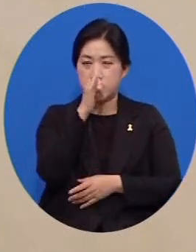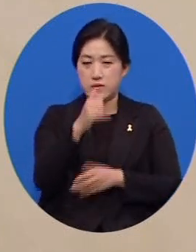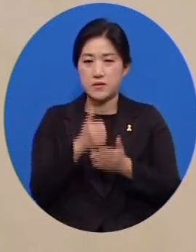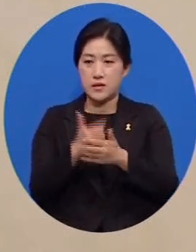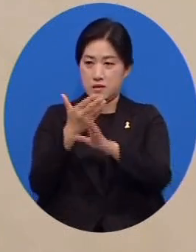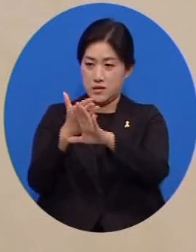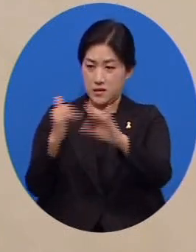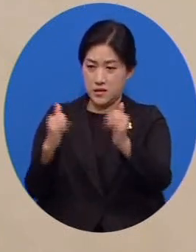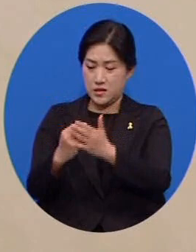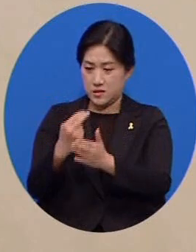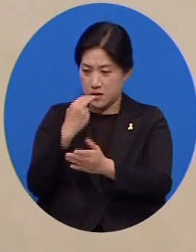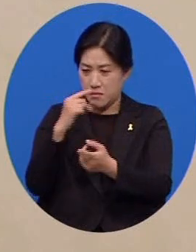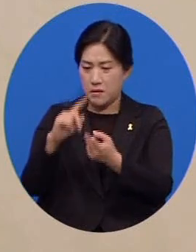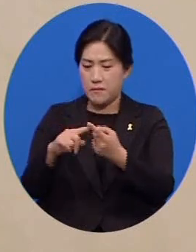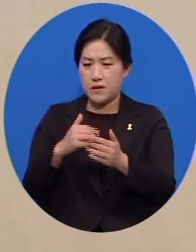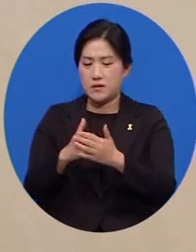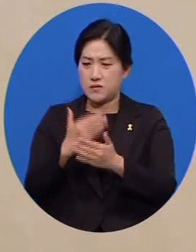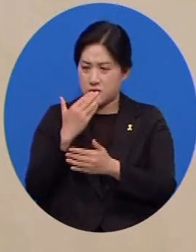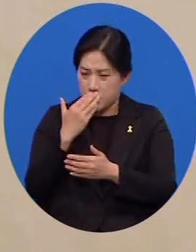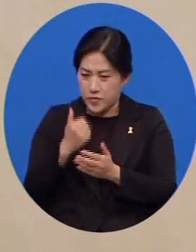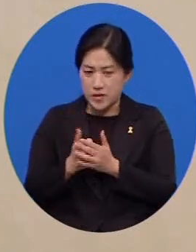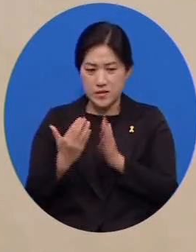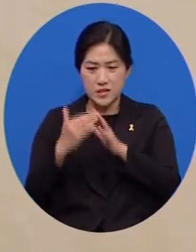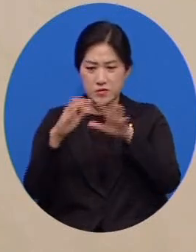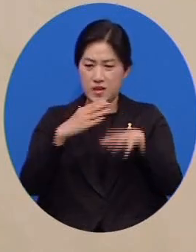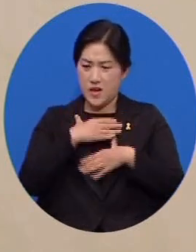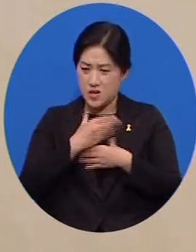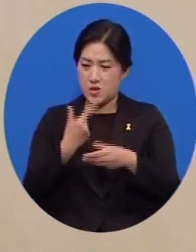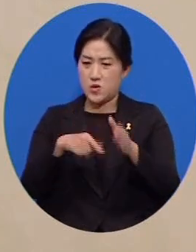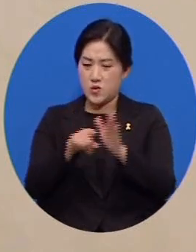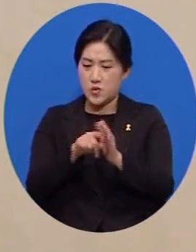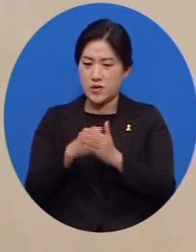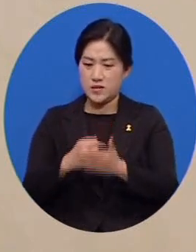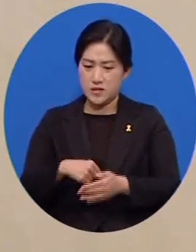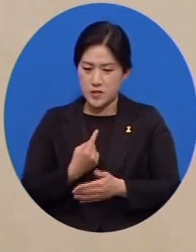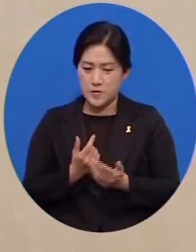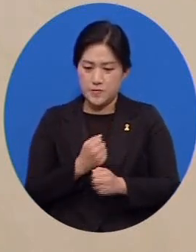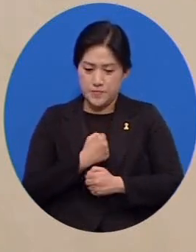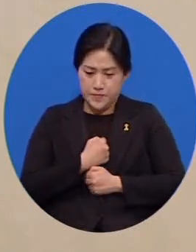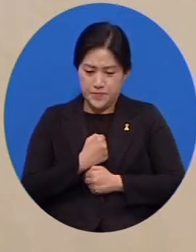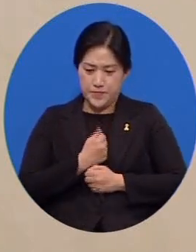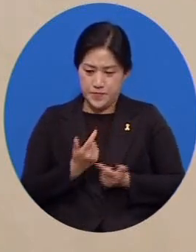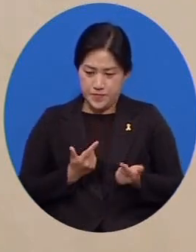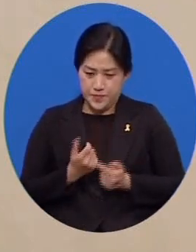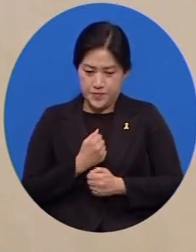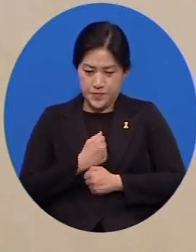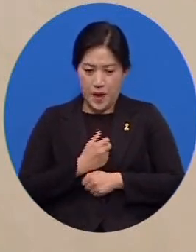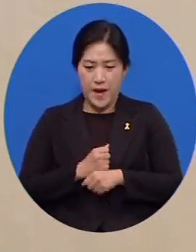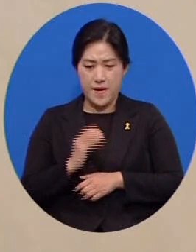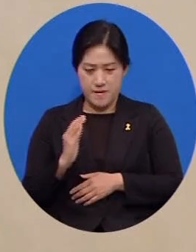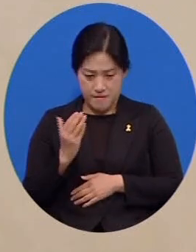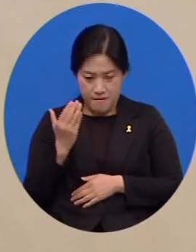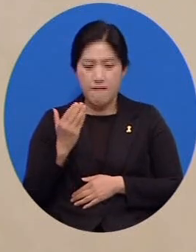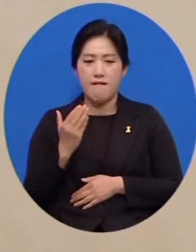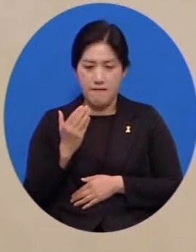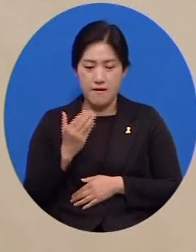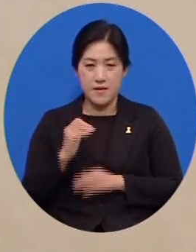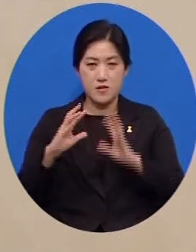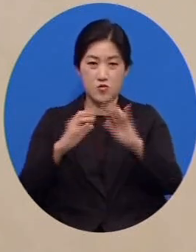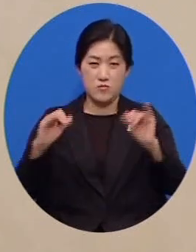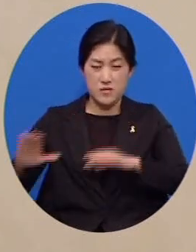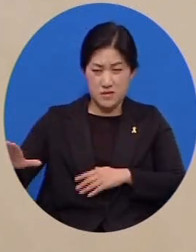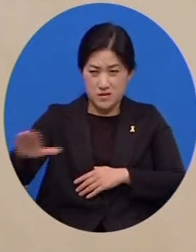타인의 생명 앞에서 겸손하고 이웃의 안전을 위해 스스로 절제해야 한다는 것을 우리 국민